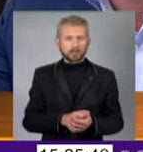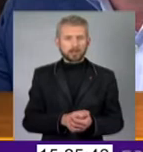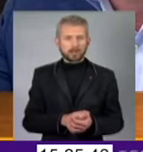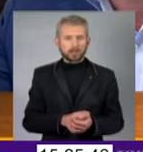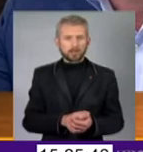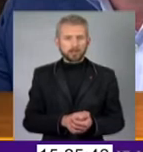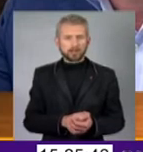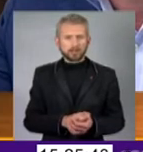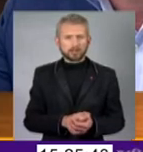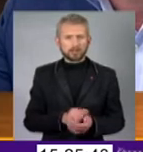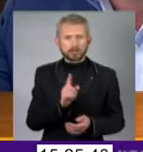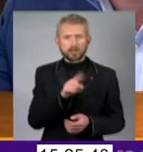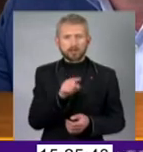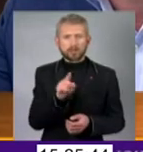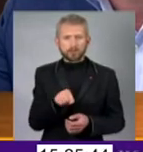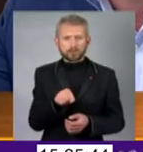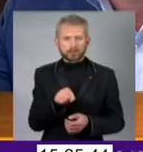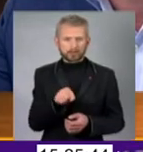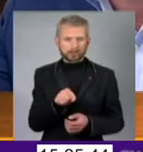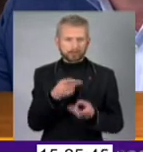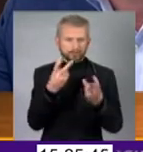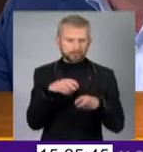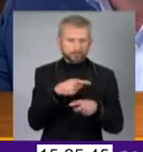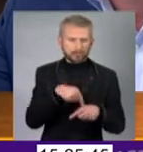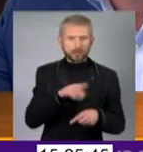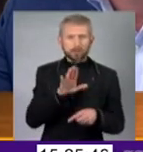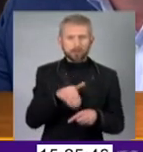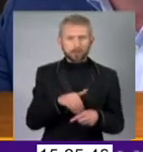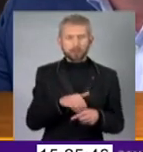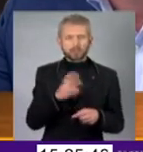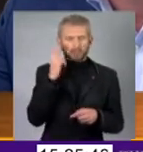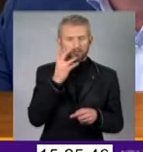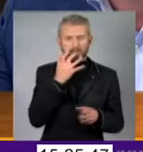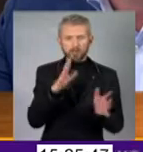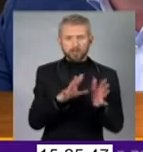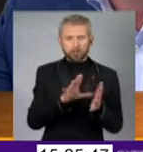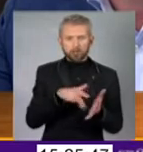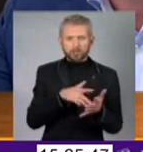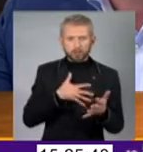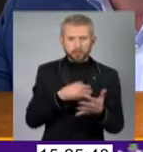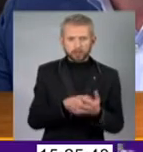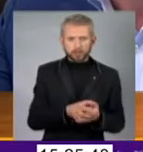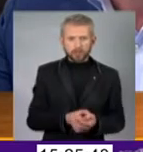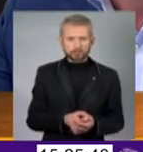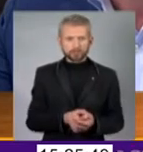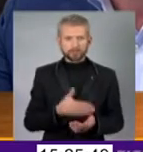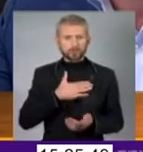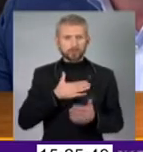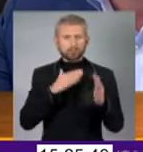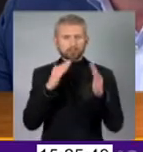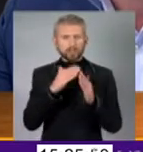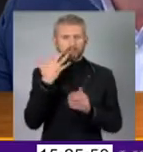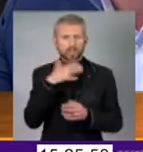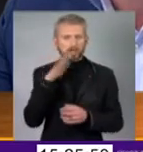нас. Потім саме стало Київтеплоенерго комунальної власності. В моєму будинку саме